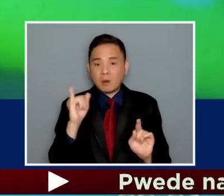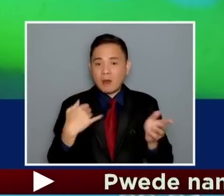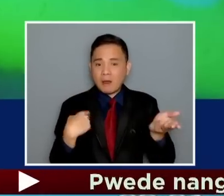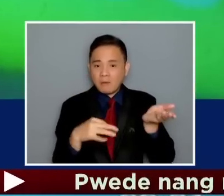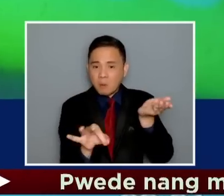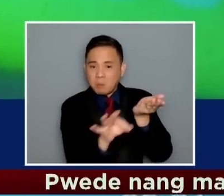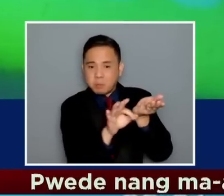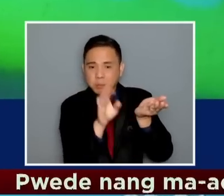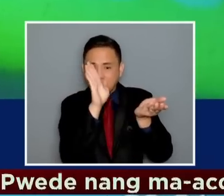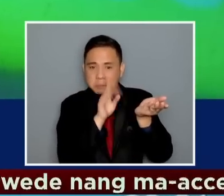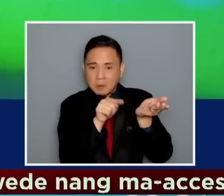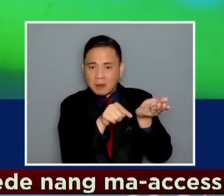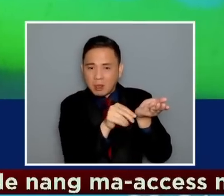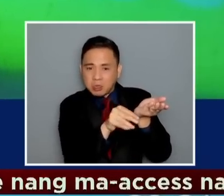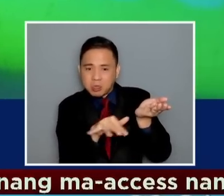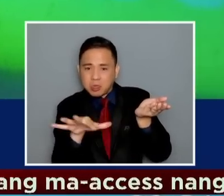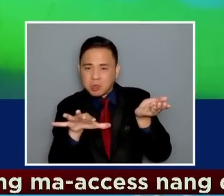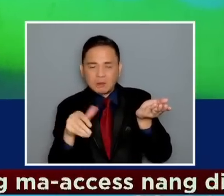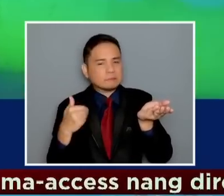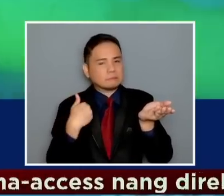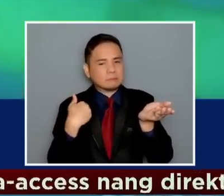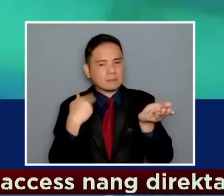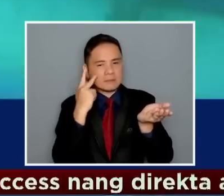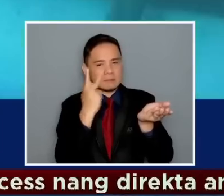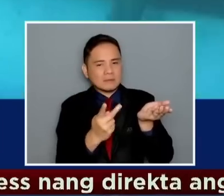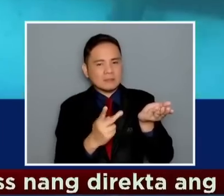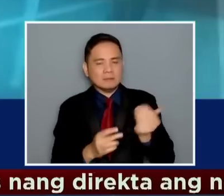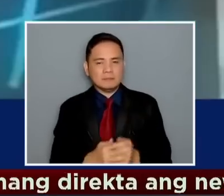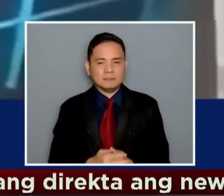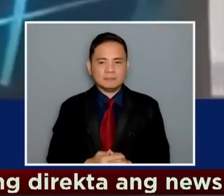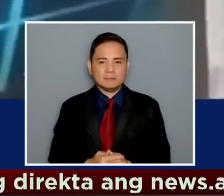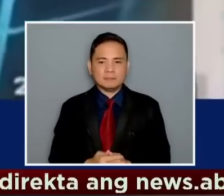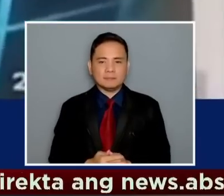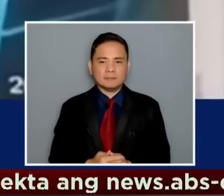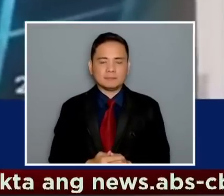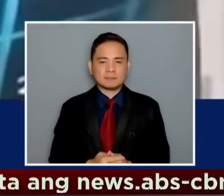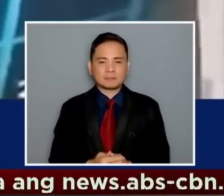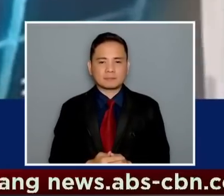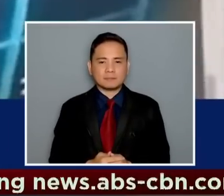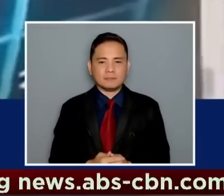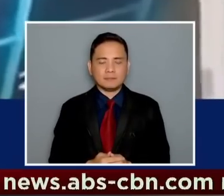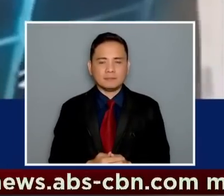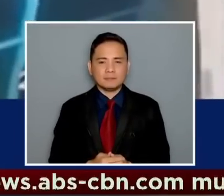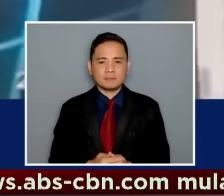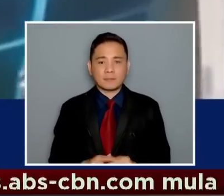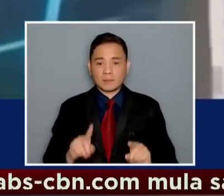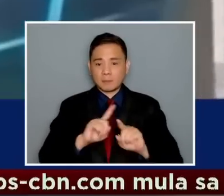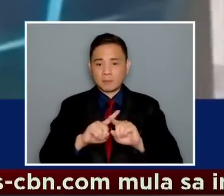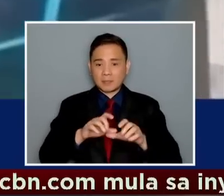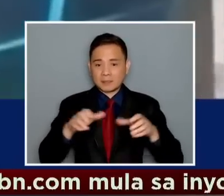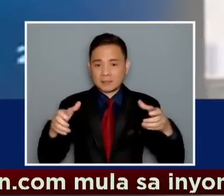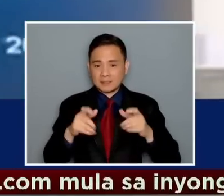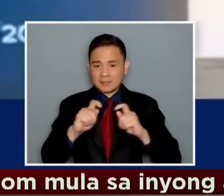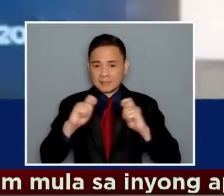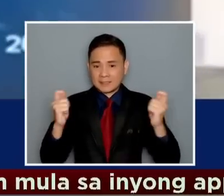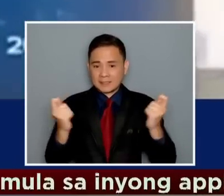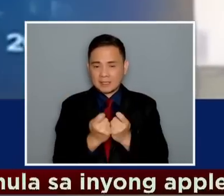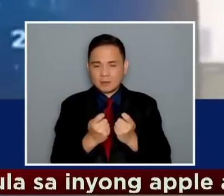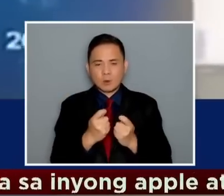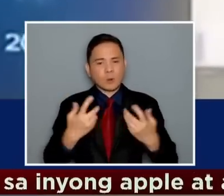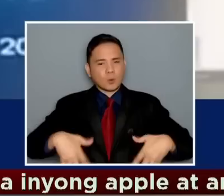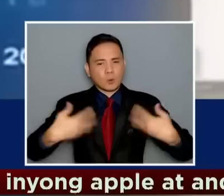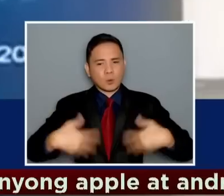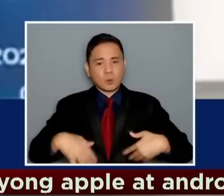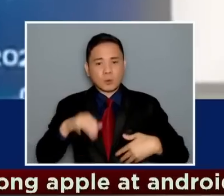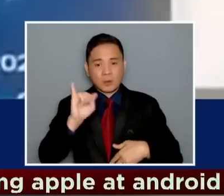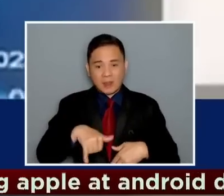barko at kung tumatagas ang lula nitong industrial fuel. Pero para sa incident management team, malaking tulong ang mga kuhang